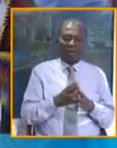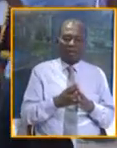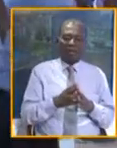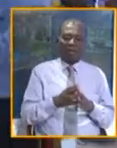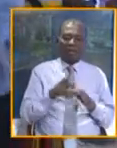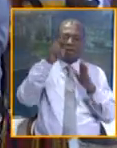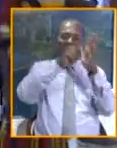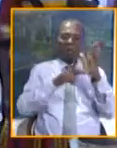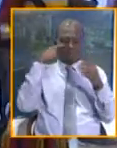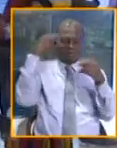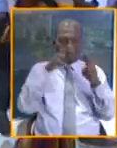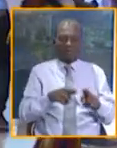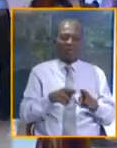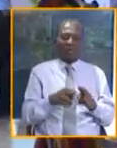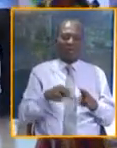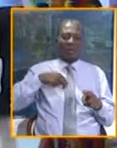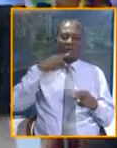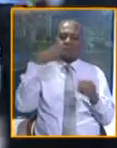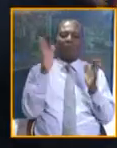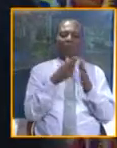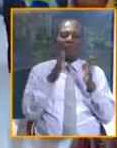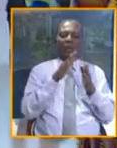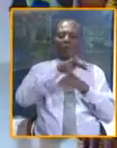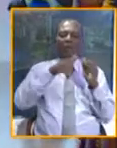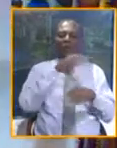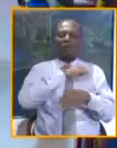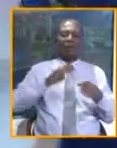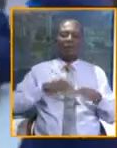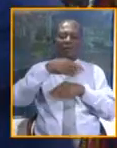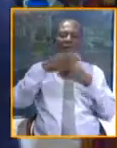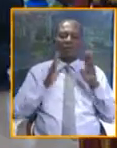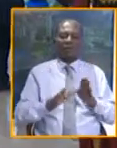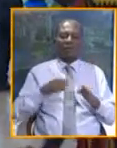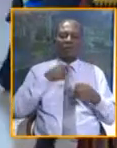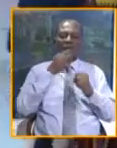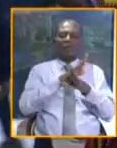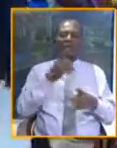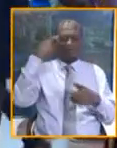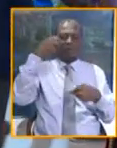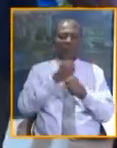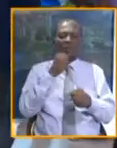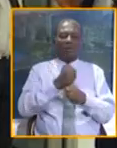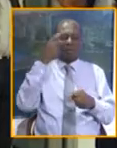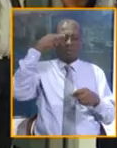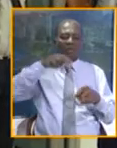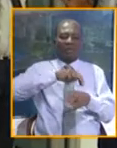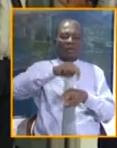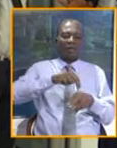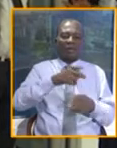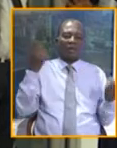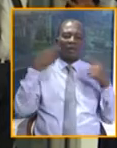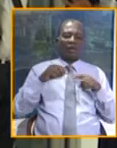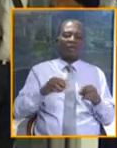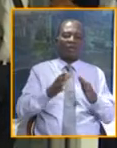principes démocratiques ont été respectés. Nous félicitons les membres du bureau et nous sommes à la disposition pour travailler pour la nation. Quand on a